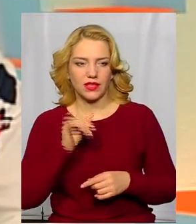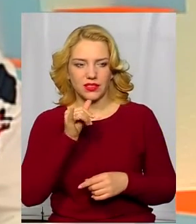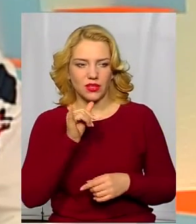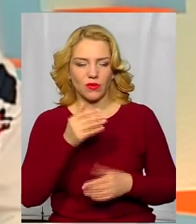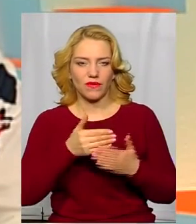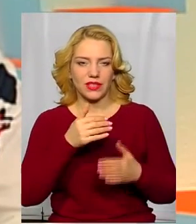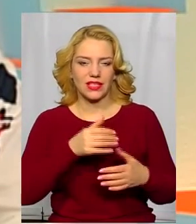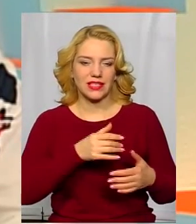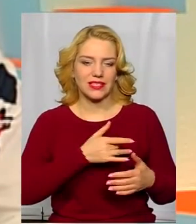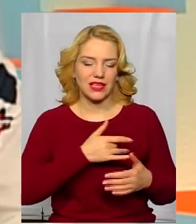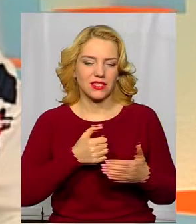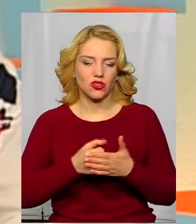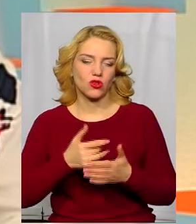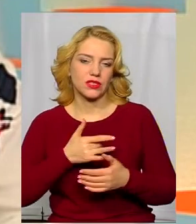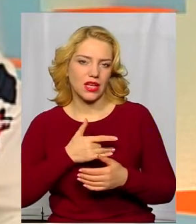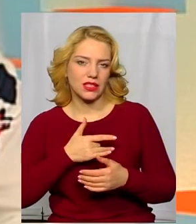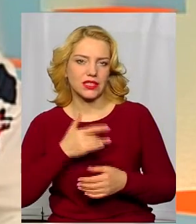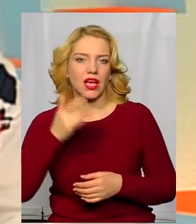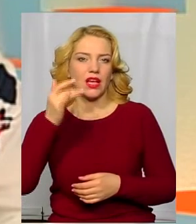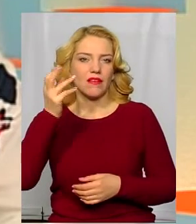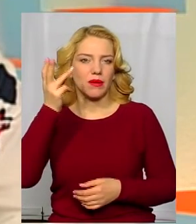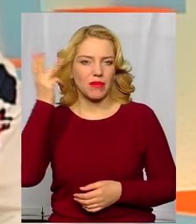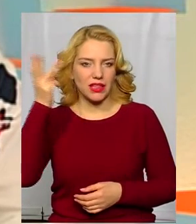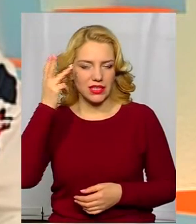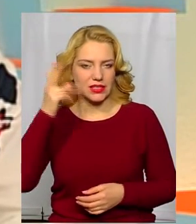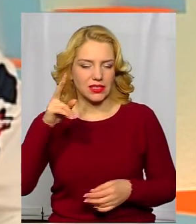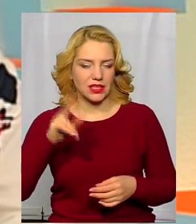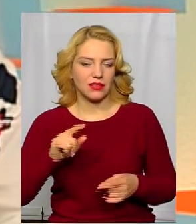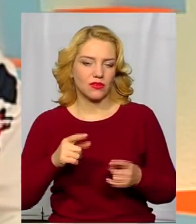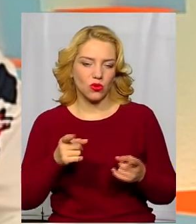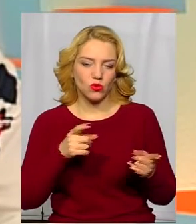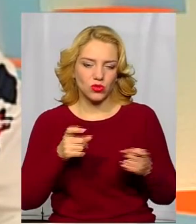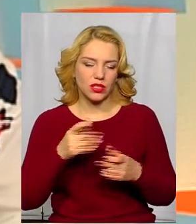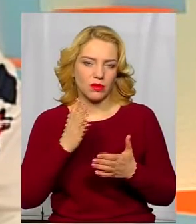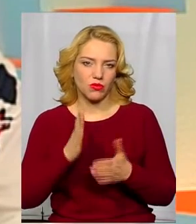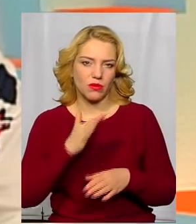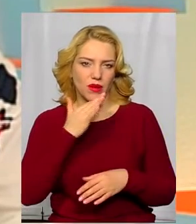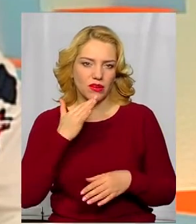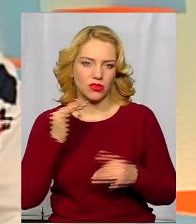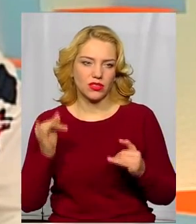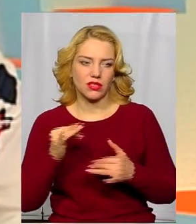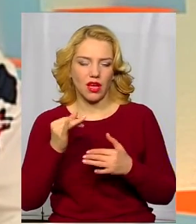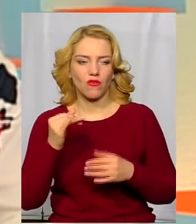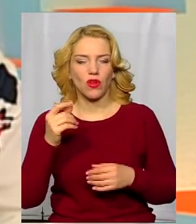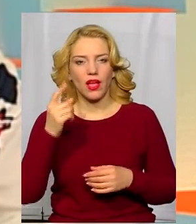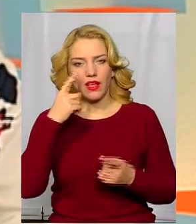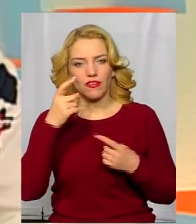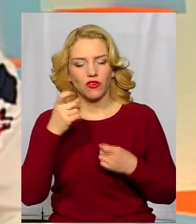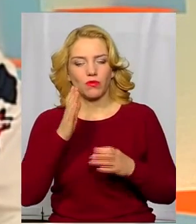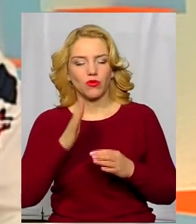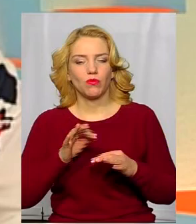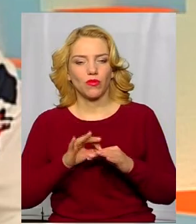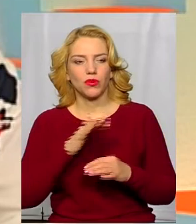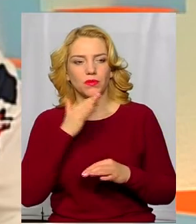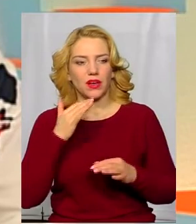Хмельницький». Долучайтеся, підписуйтесь. Я думаю, дуже багато буде цікавої інформації. Так само багато цікавих заходів будемо